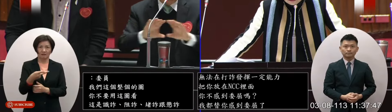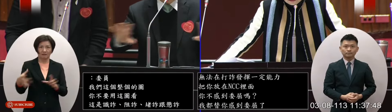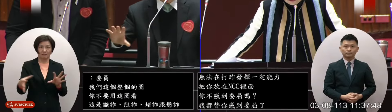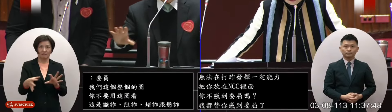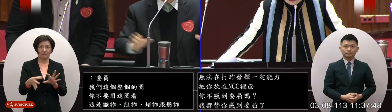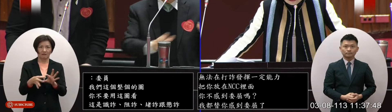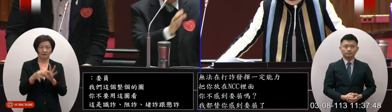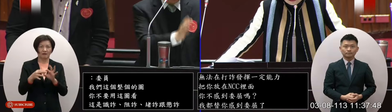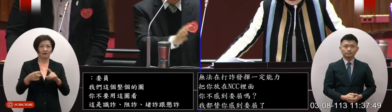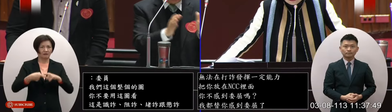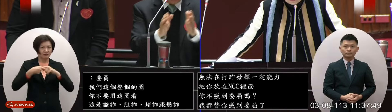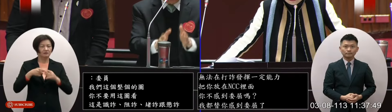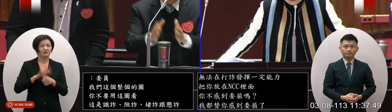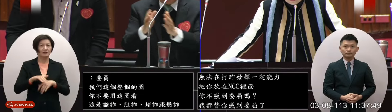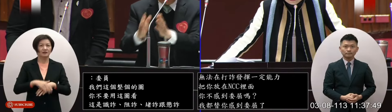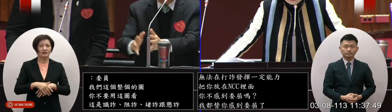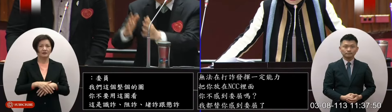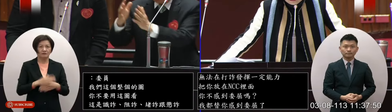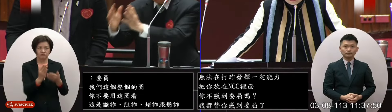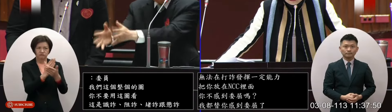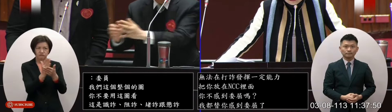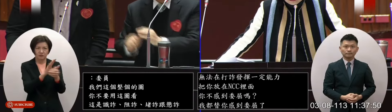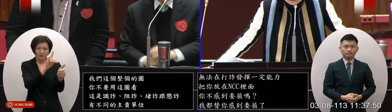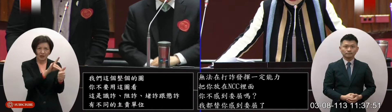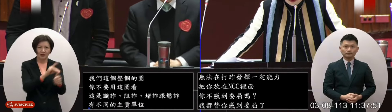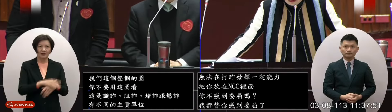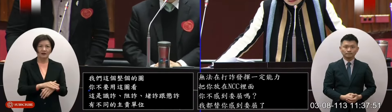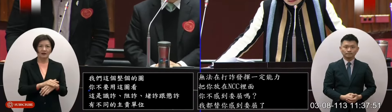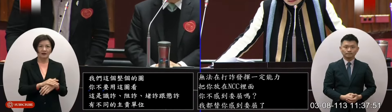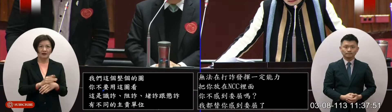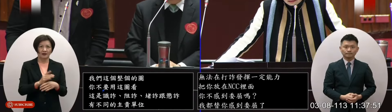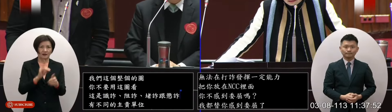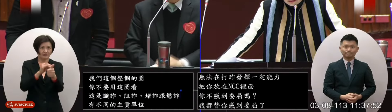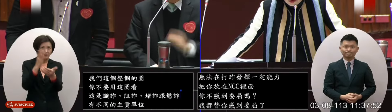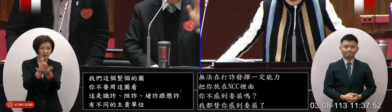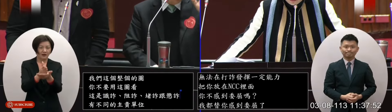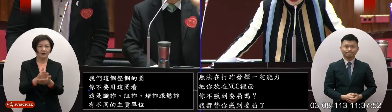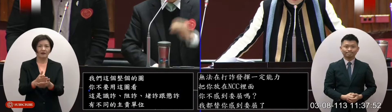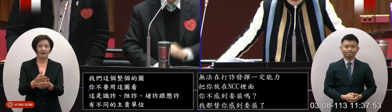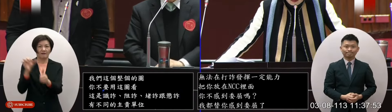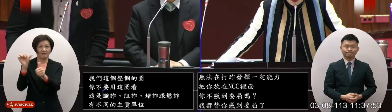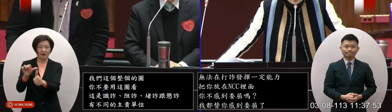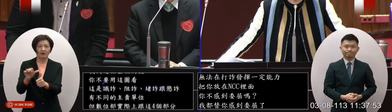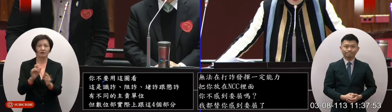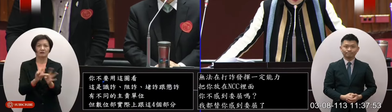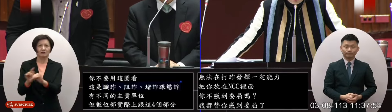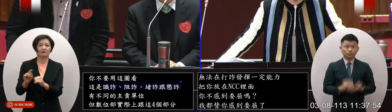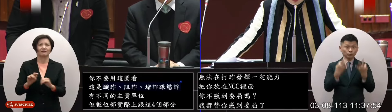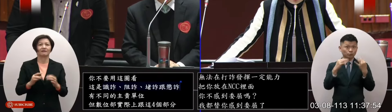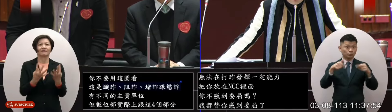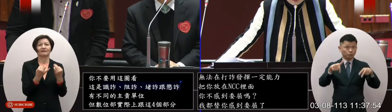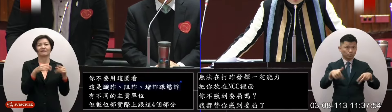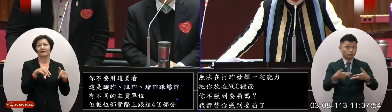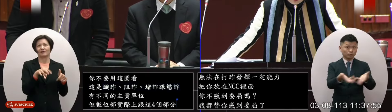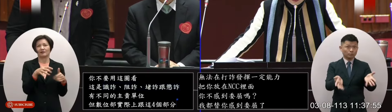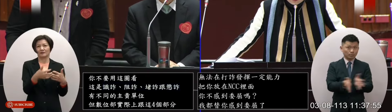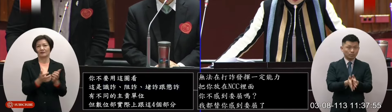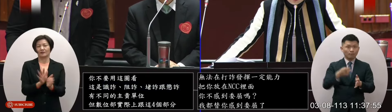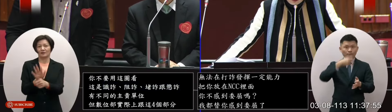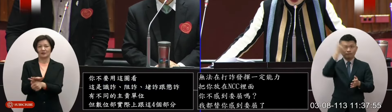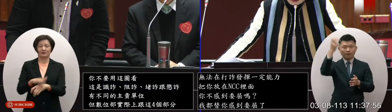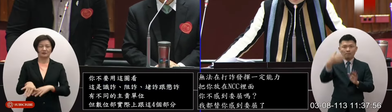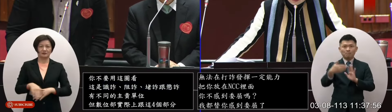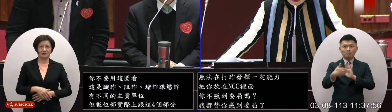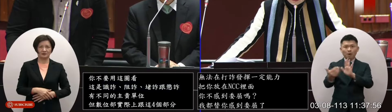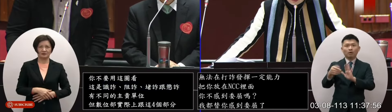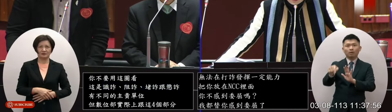情形，都有帮助，市诈、赌诈、主诈跟这个惩诈都有帮助。 知道啦，数位部目前就是发生赌诈